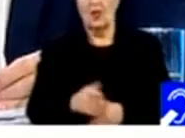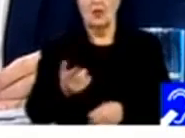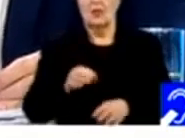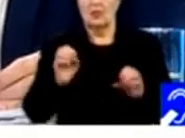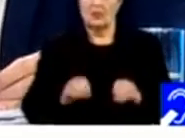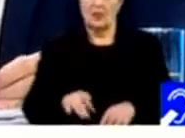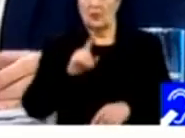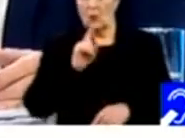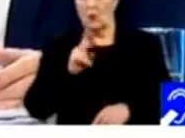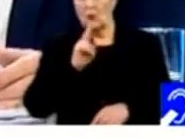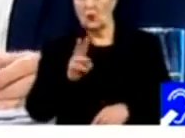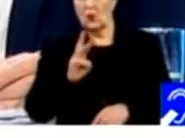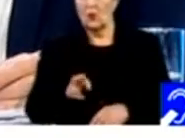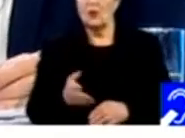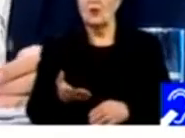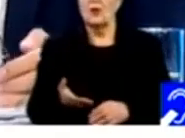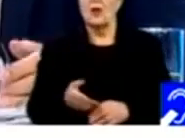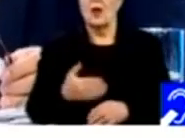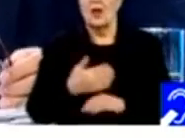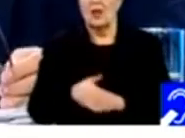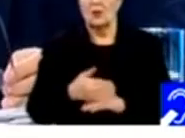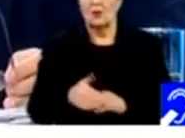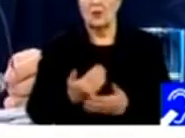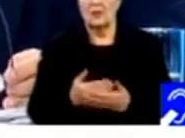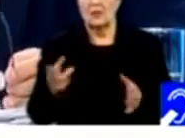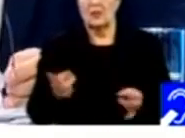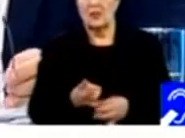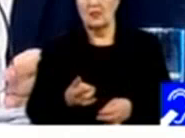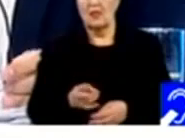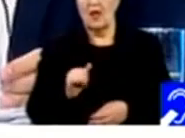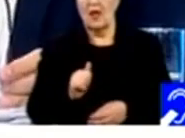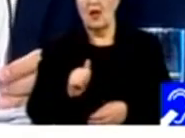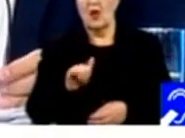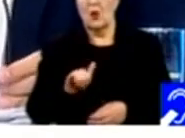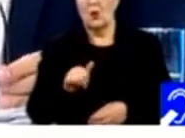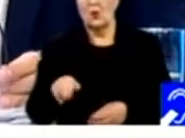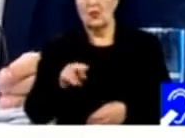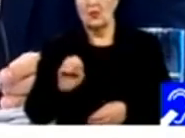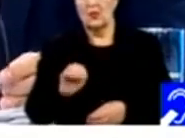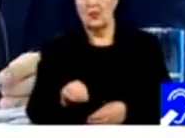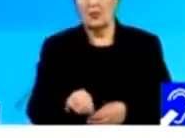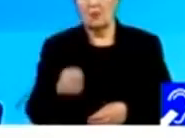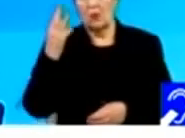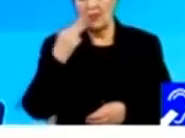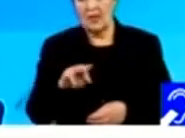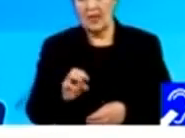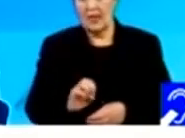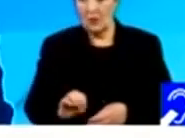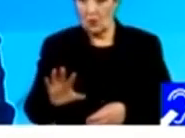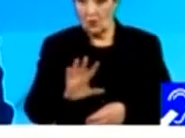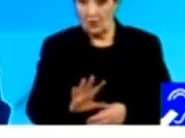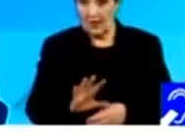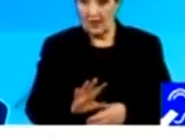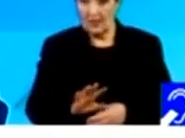două, într-o lună sau două? Haideți ca să vă spun, la drumuri, spre exemplu, este nevoie de un audit al circulației rutiere, așa pe model european, pentru a